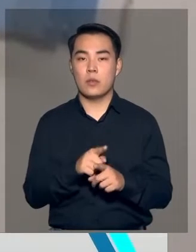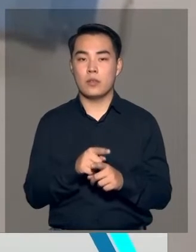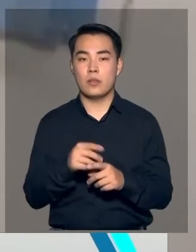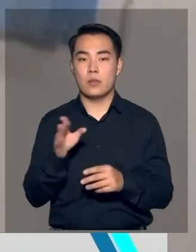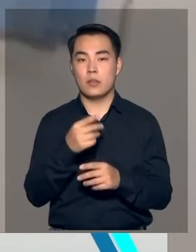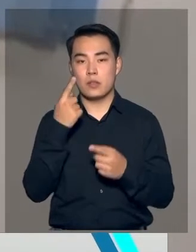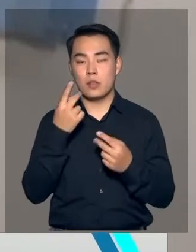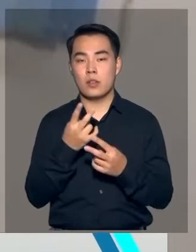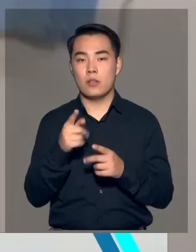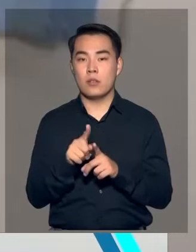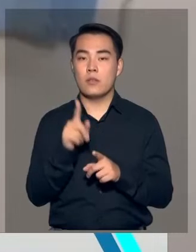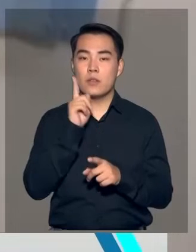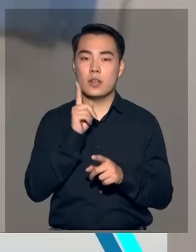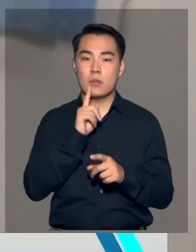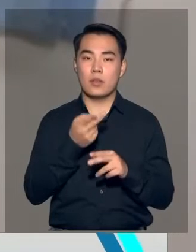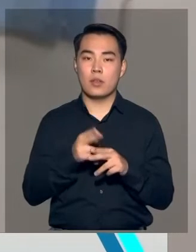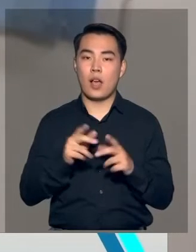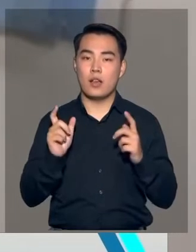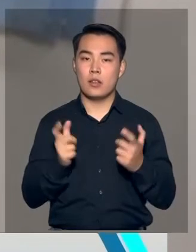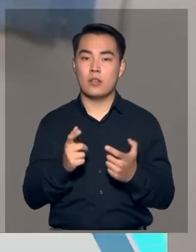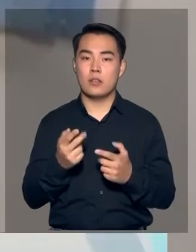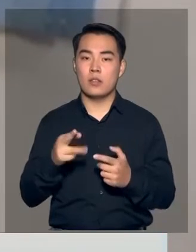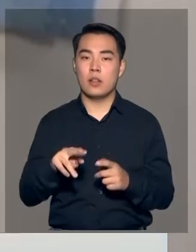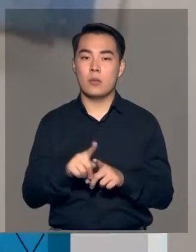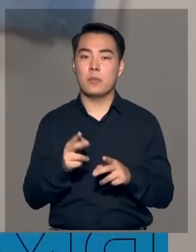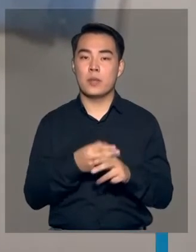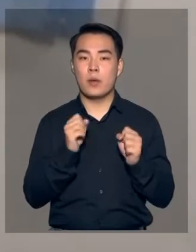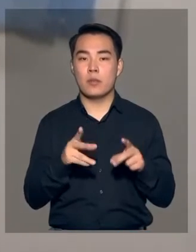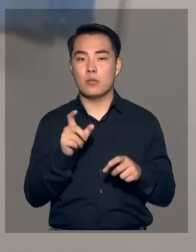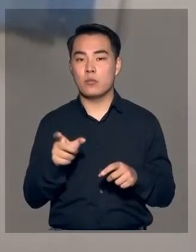отнестись к временным ограничениям, ведь это делается только для безопасности туристов.